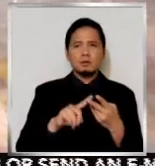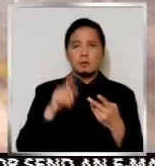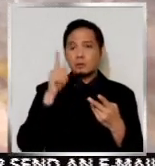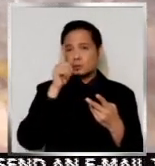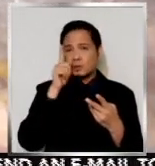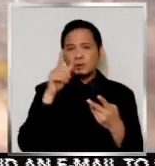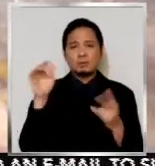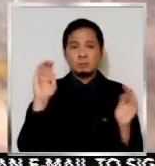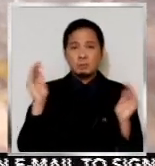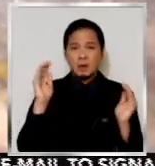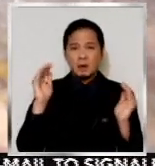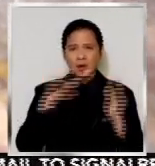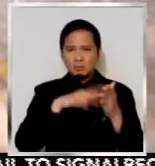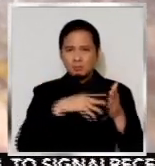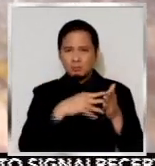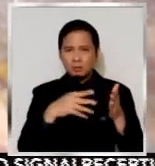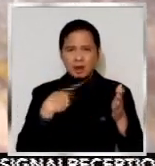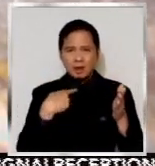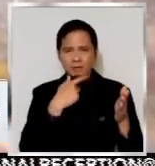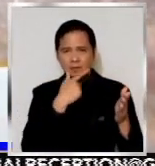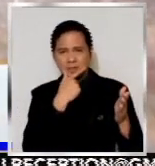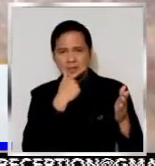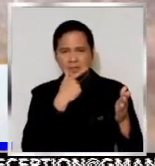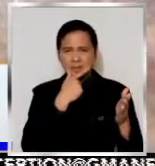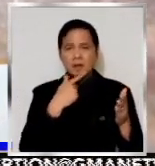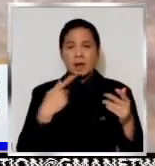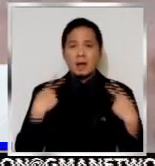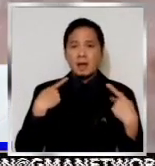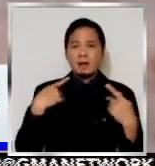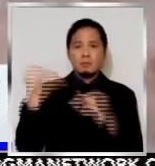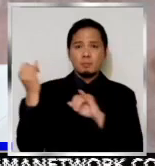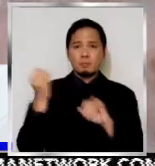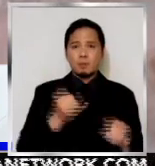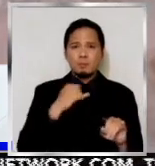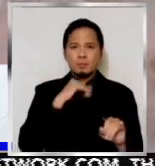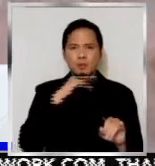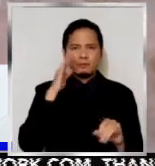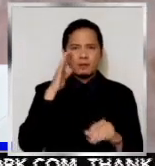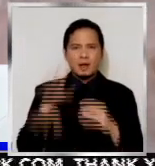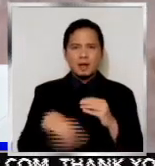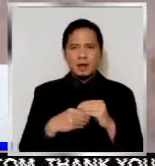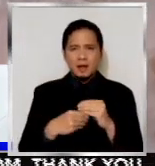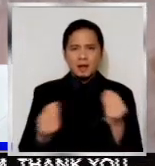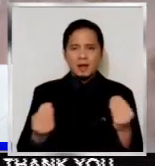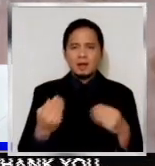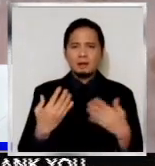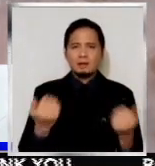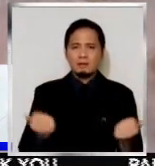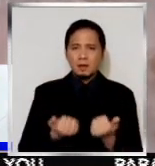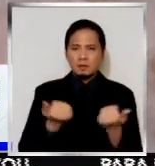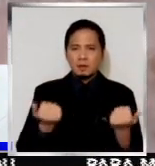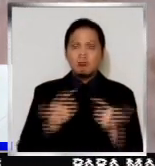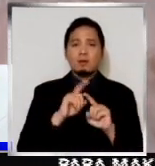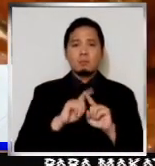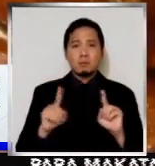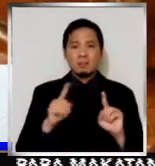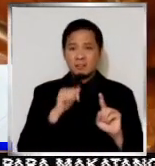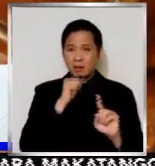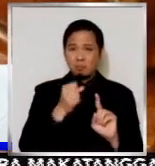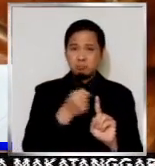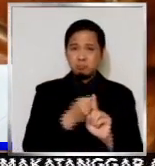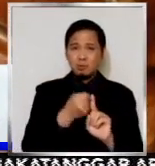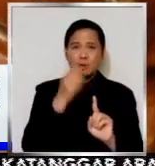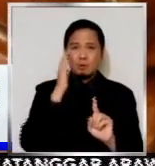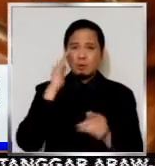ang dami ng pinapayagang imported pork para makadagdag sa supply. Pero hindi raw automatikong magpapababa ng presyo